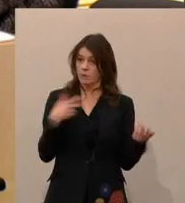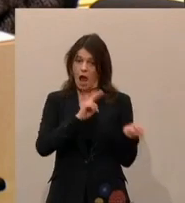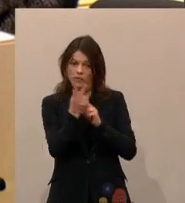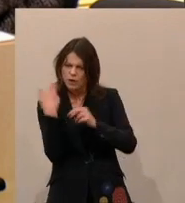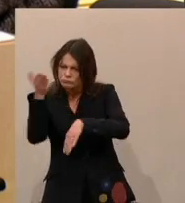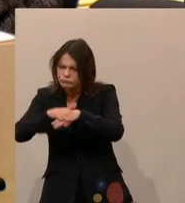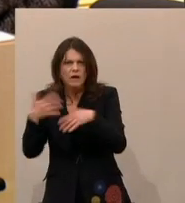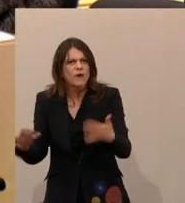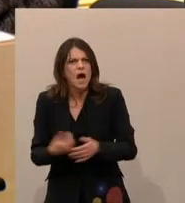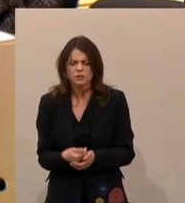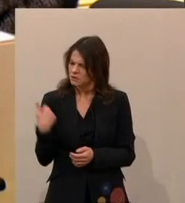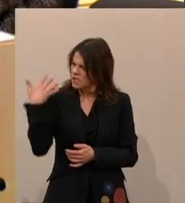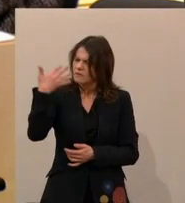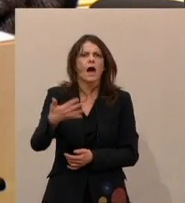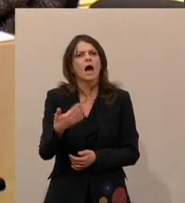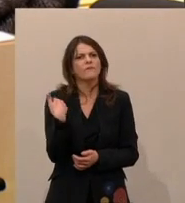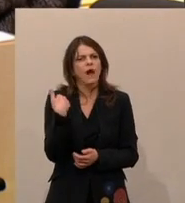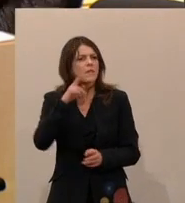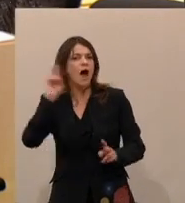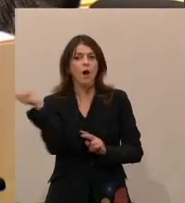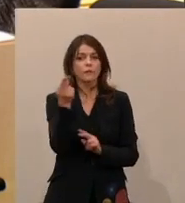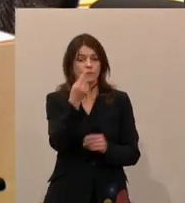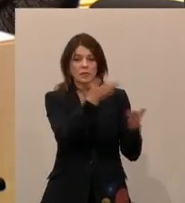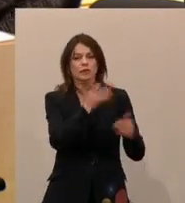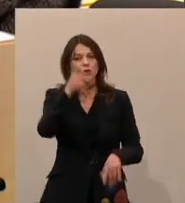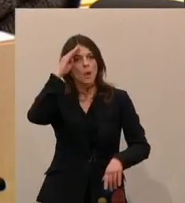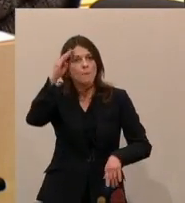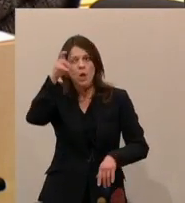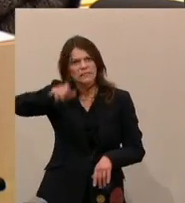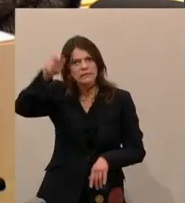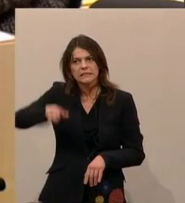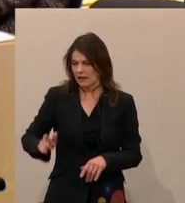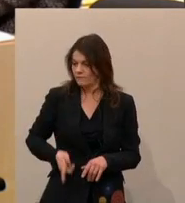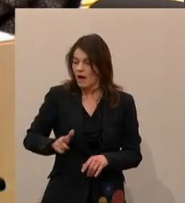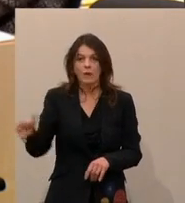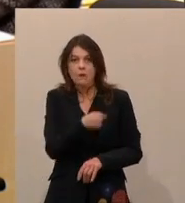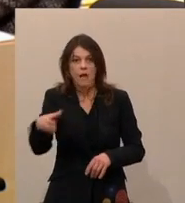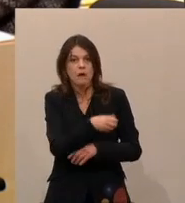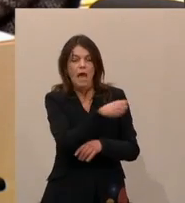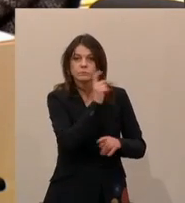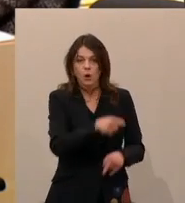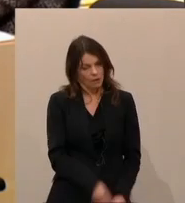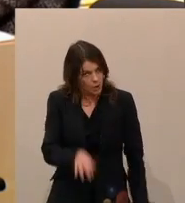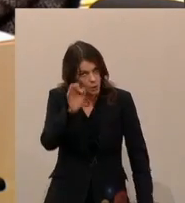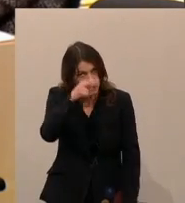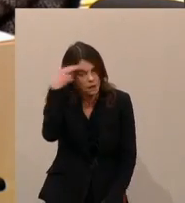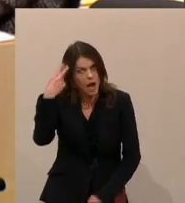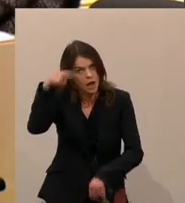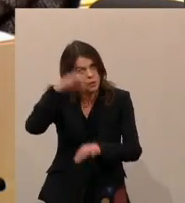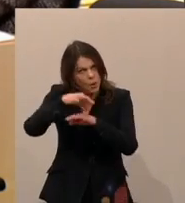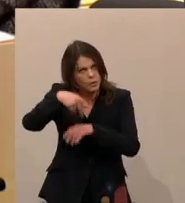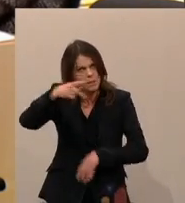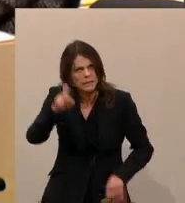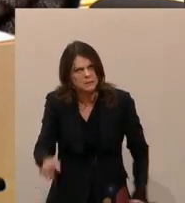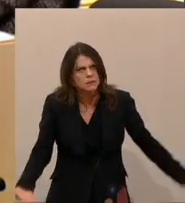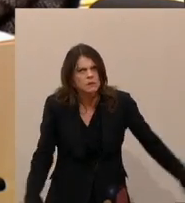anderes festgestellt. Irgendwann einmal hat es von Ihnen einen Aufruf gegeben, dass man die Polizisten möglichst entwaffnen sollte. Na, gute Nacht, Herr Dr. Pilz. Und